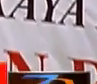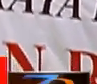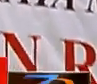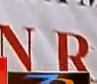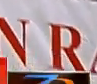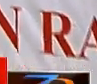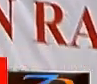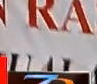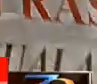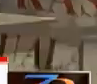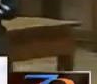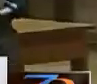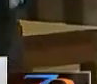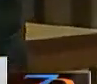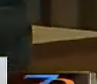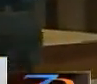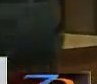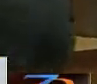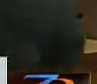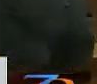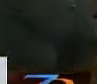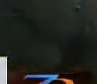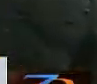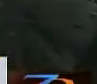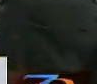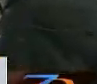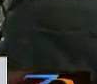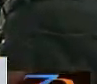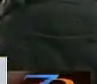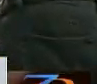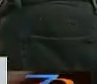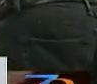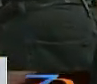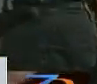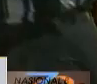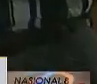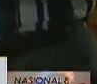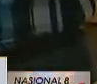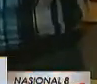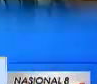Jun peratusan keluar mengundi di du prk lebih